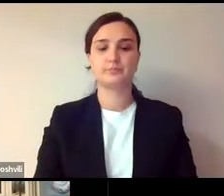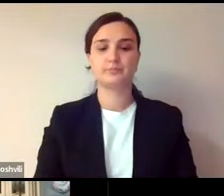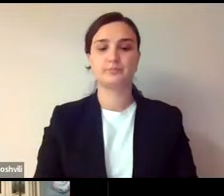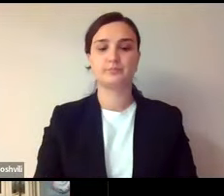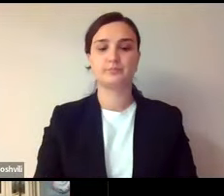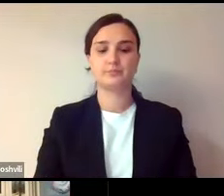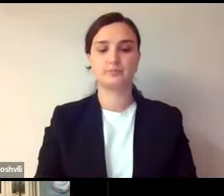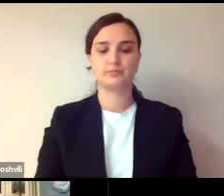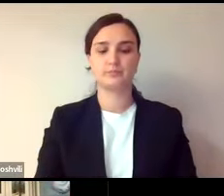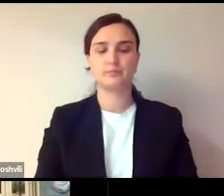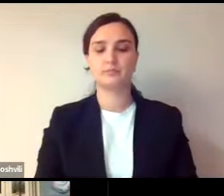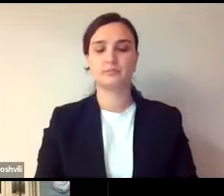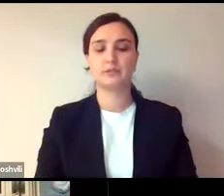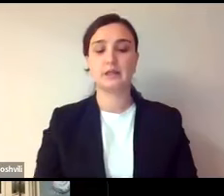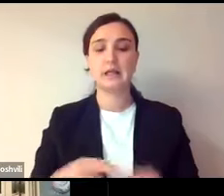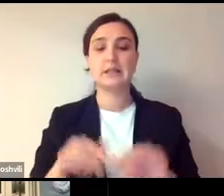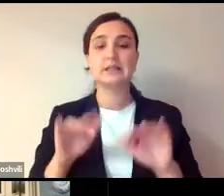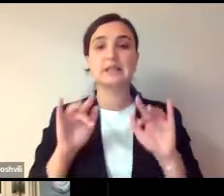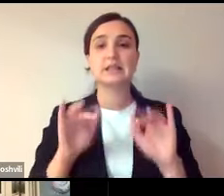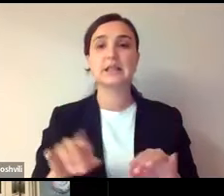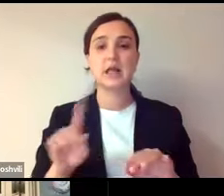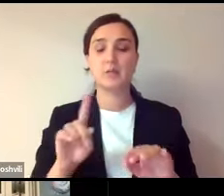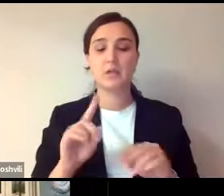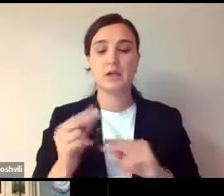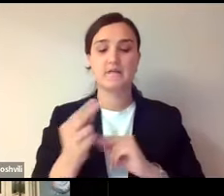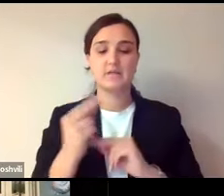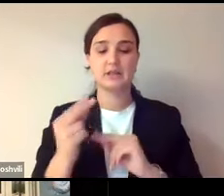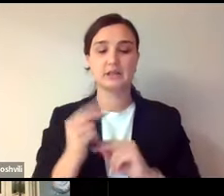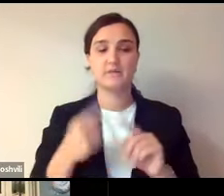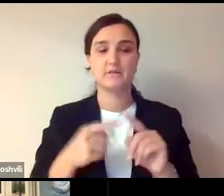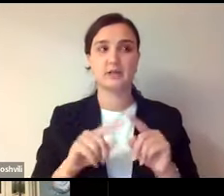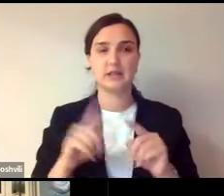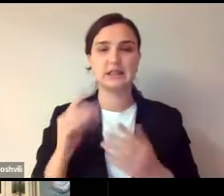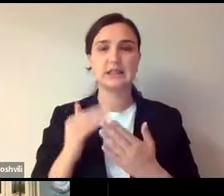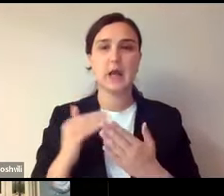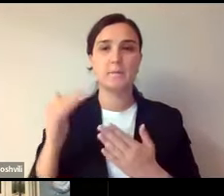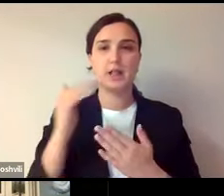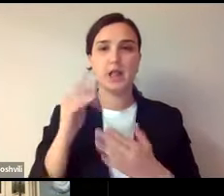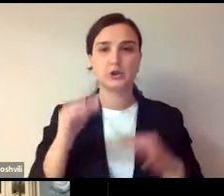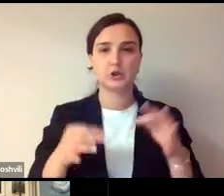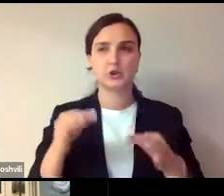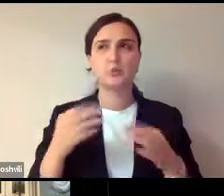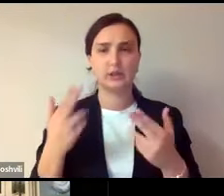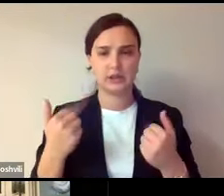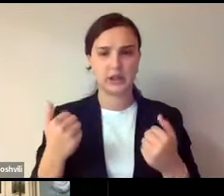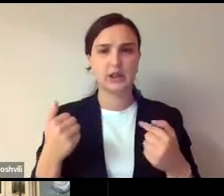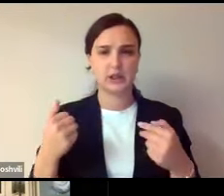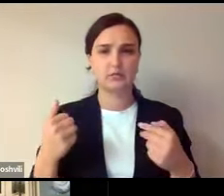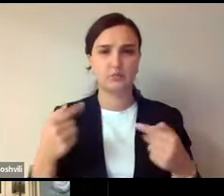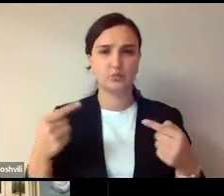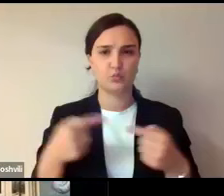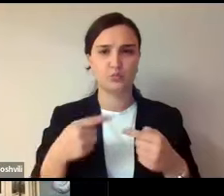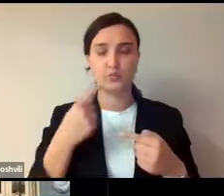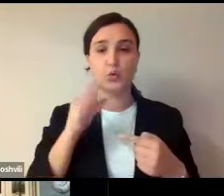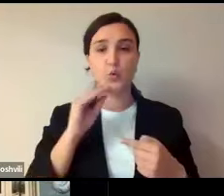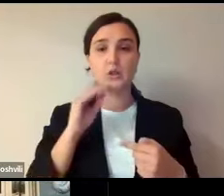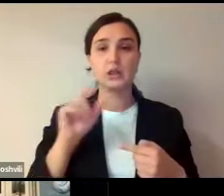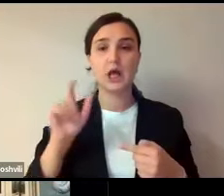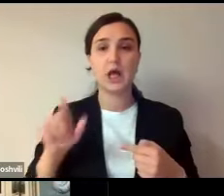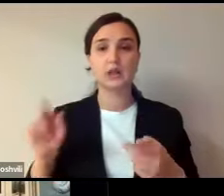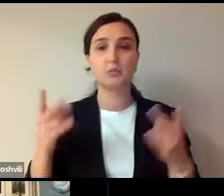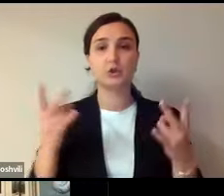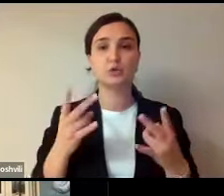მოსამართლემ, სააპელაციო სასამართლოს მოსამართლემ დაგვიდასტურა, რომ როდესაც ადამიანებს ჭირდებათ საცხოვრის